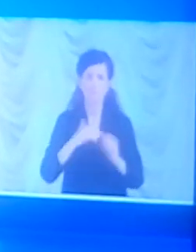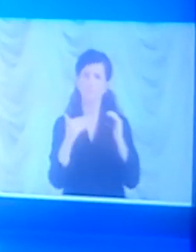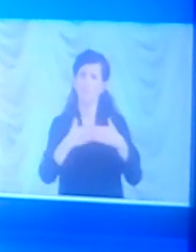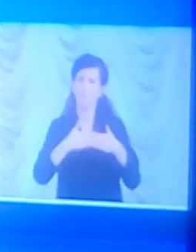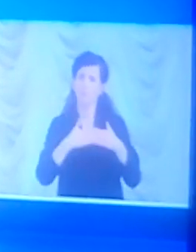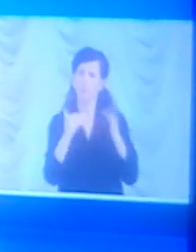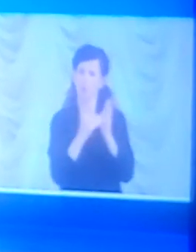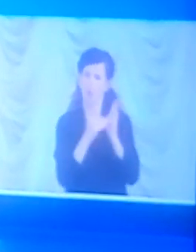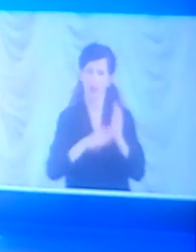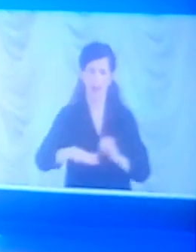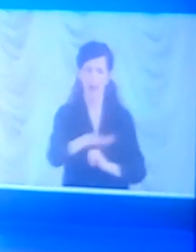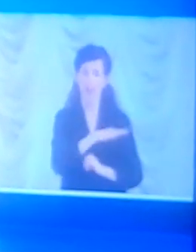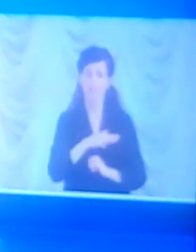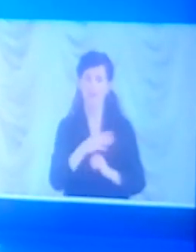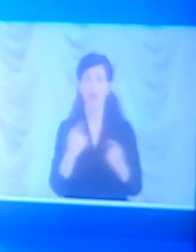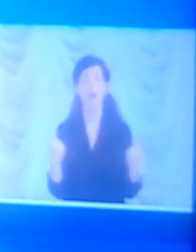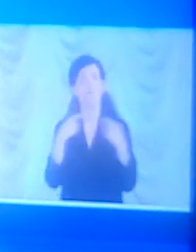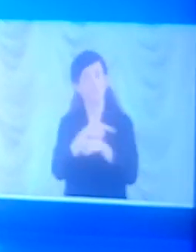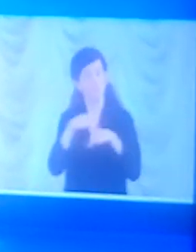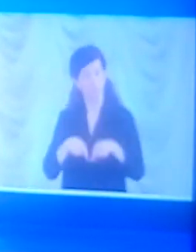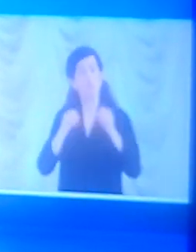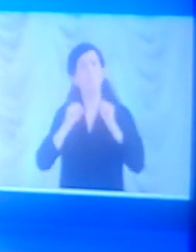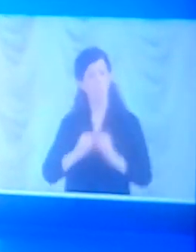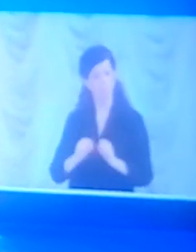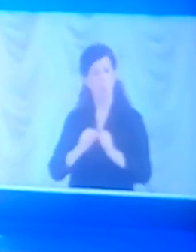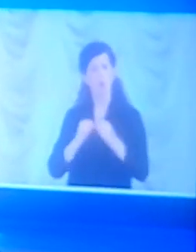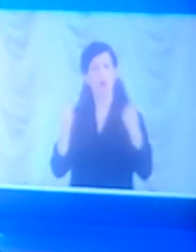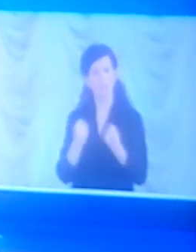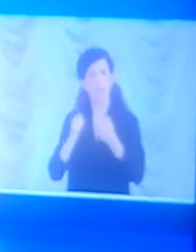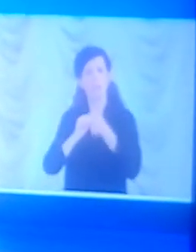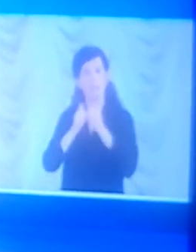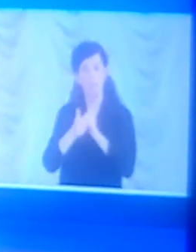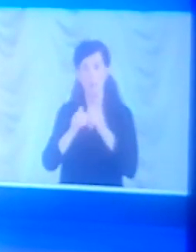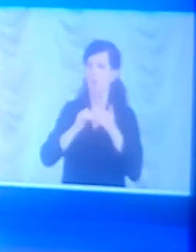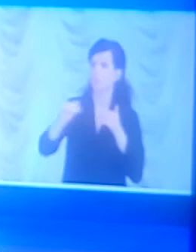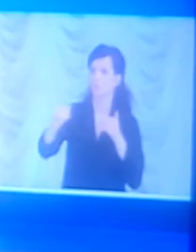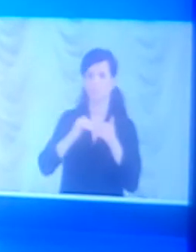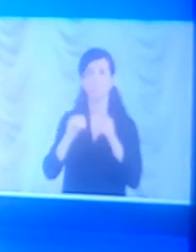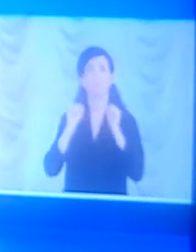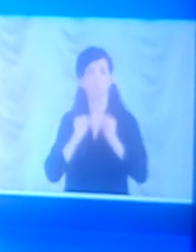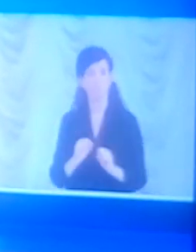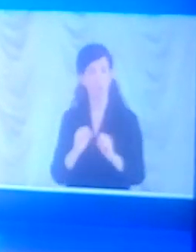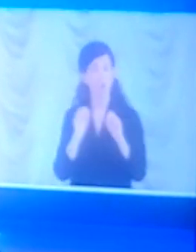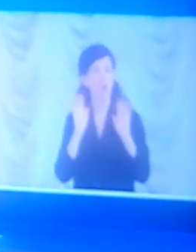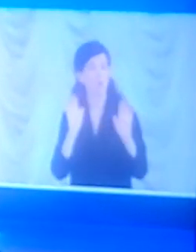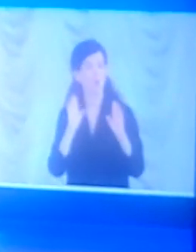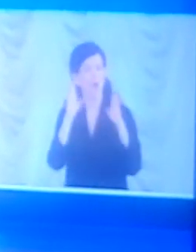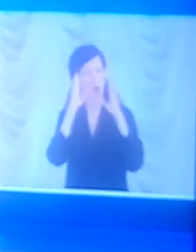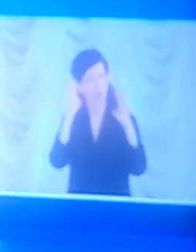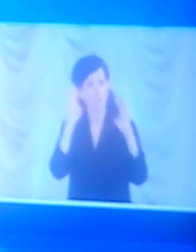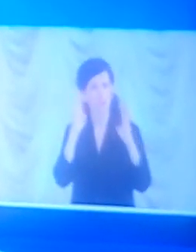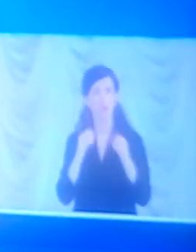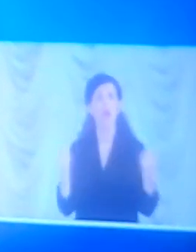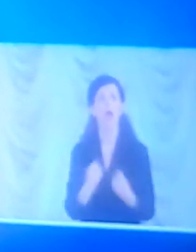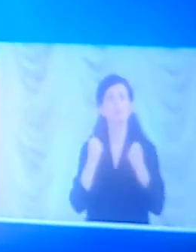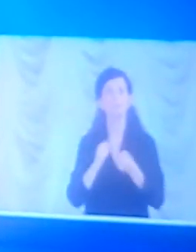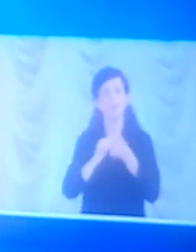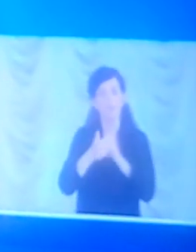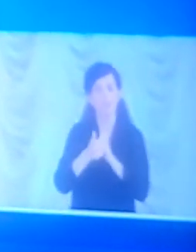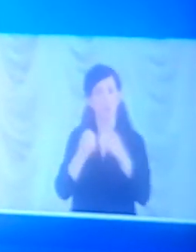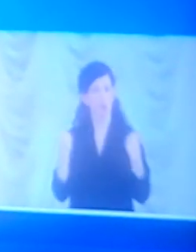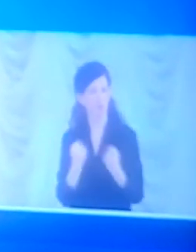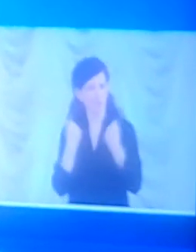abitazione, invece adesso ci si potrà allontanare anche, ma attenzione, se attività sportiva, che è quella più